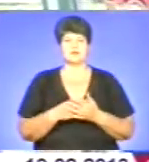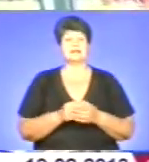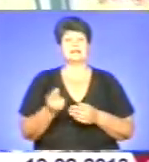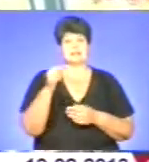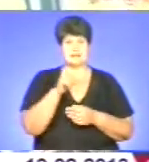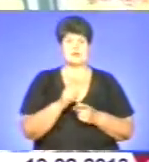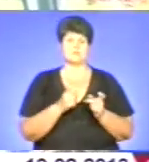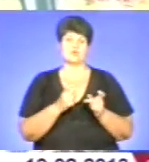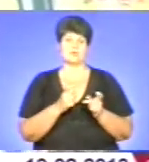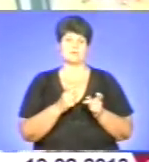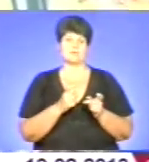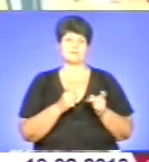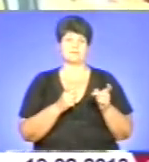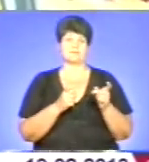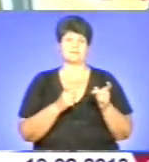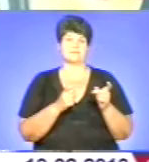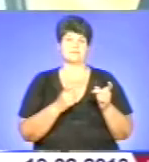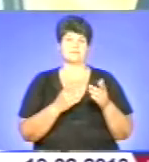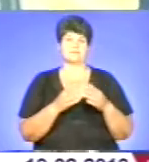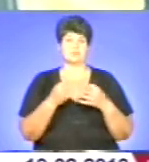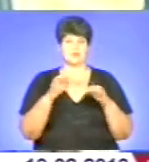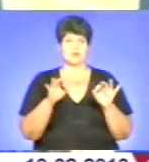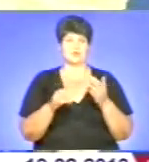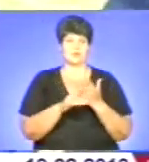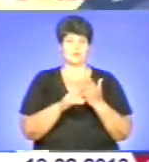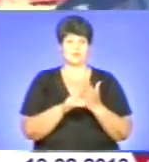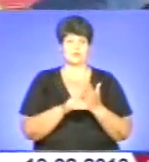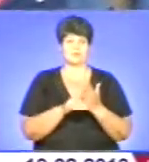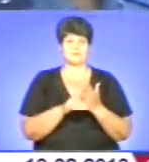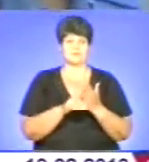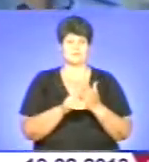та зброя Дозвольте я вам